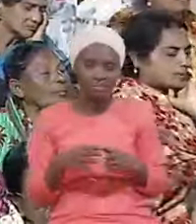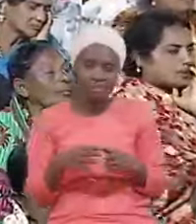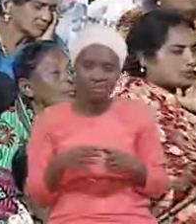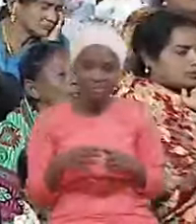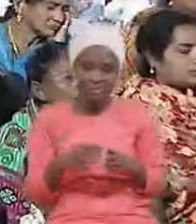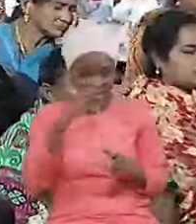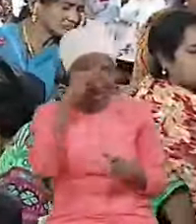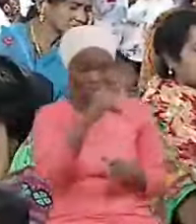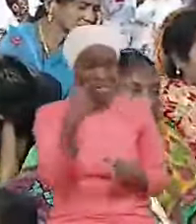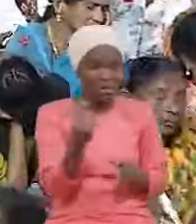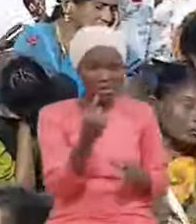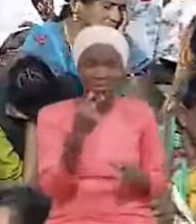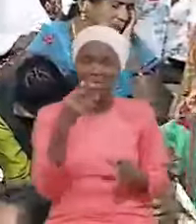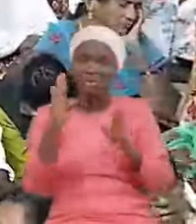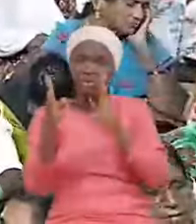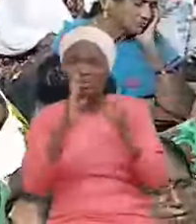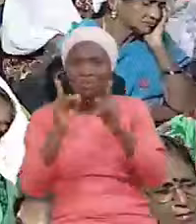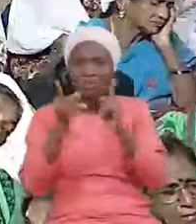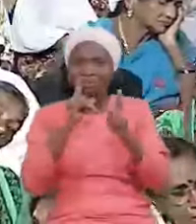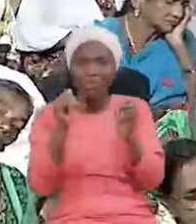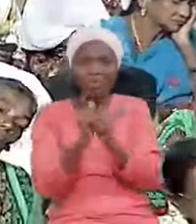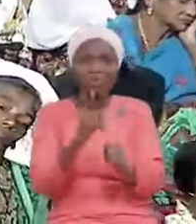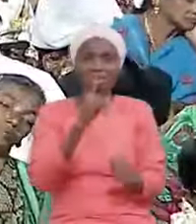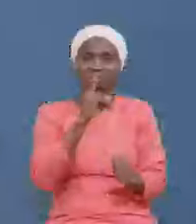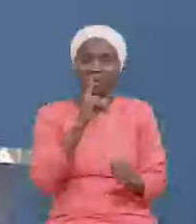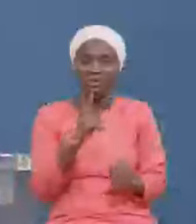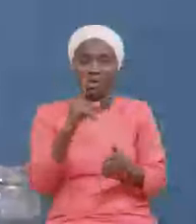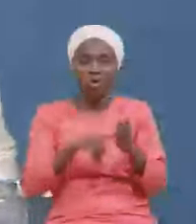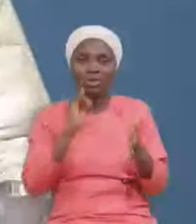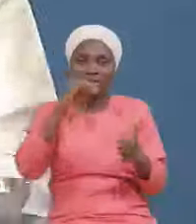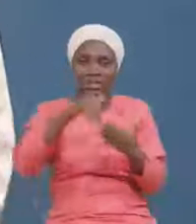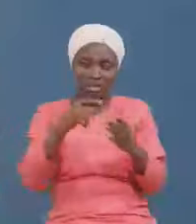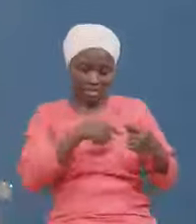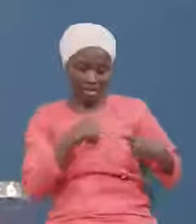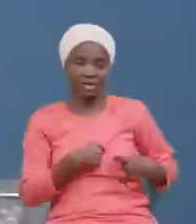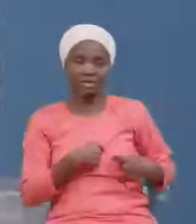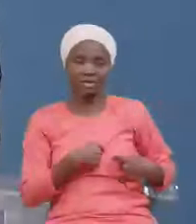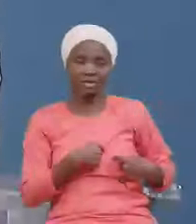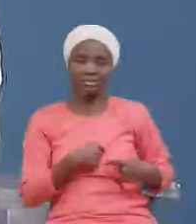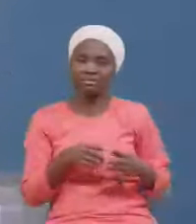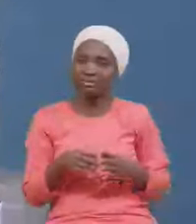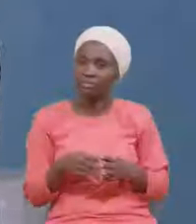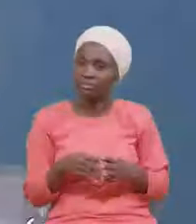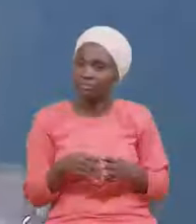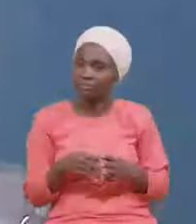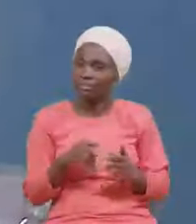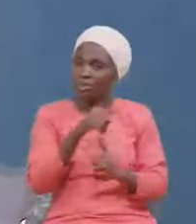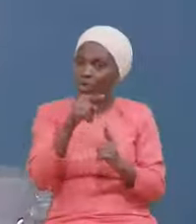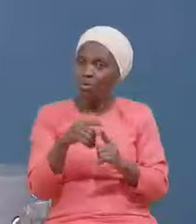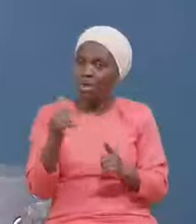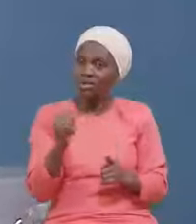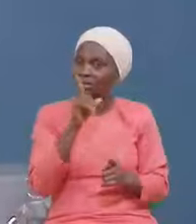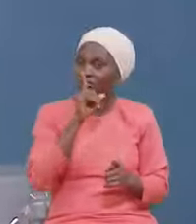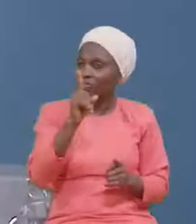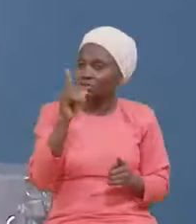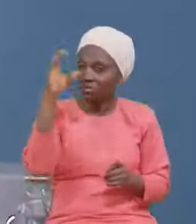ఆల్వేస్ స్పీక్స్ ఆఫ్ ది మౌత్ వాట్స్ ఇన్ ది హార్ట్ ఎల్లప్పుడూ కూడా హృదయము నిండి ఉండు దాన్ని బట్టి నోరు మాట్లాడుతోంది వెన్ ఎ సిన్సియర్